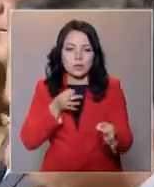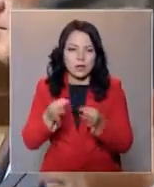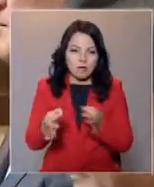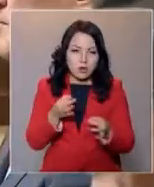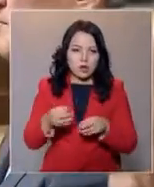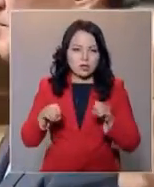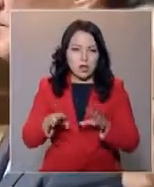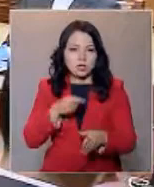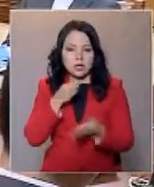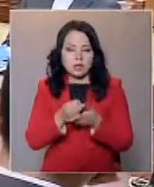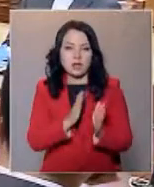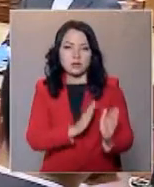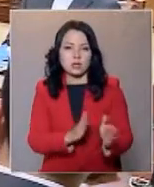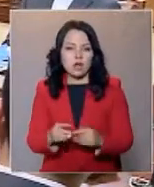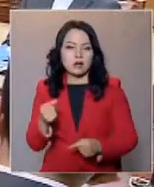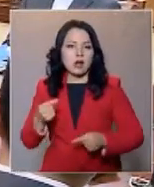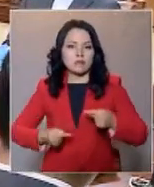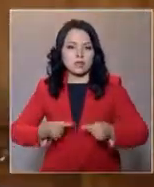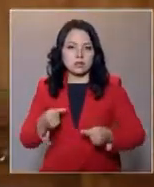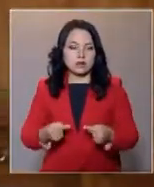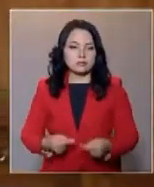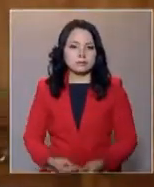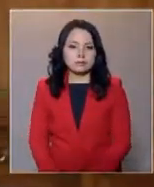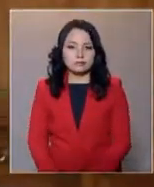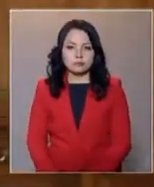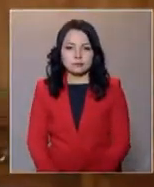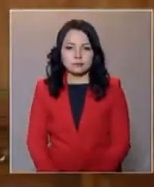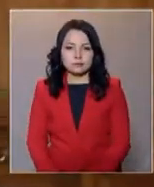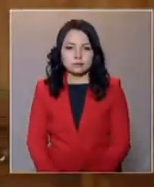переговоры по урегулированию конфликта.